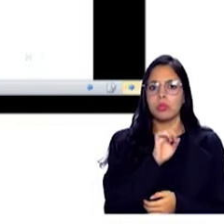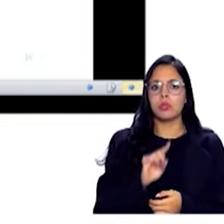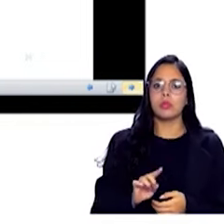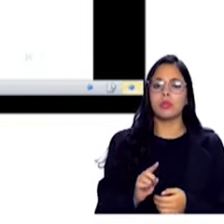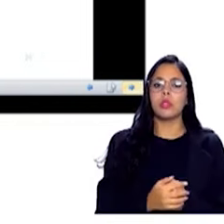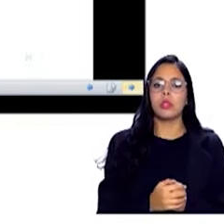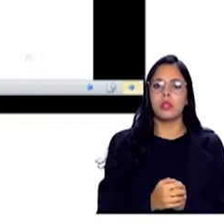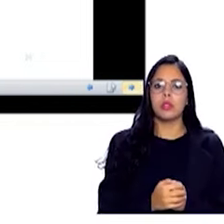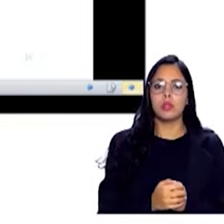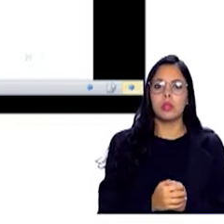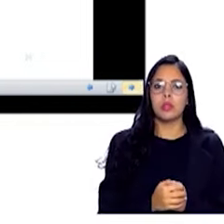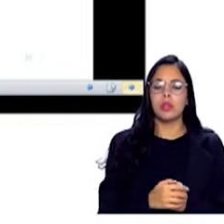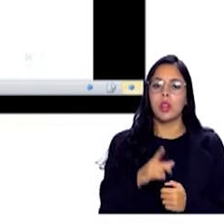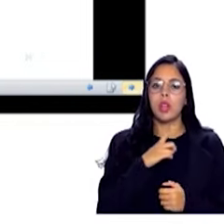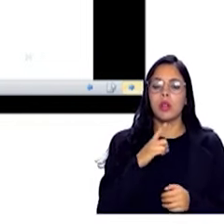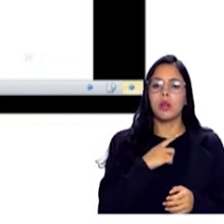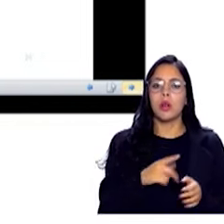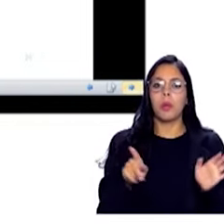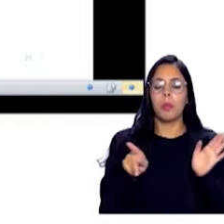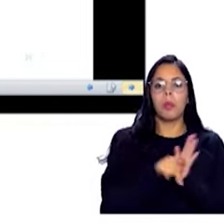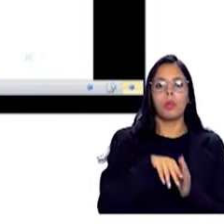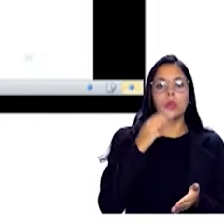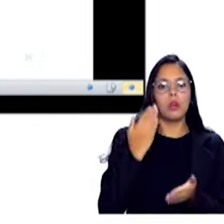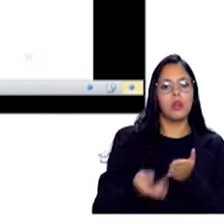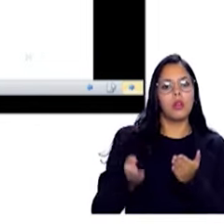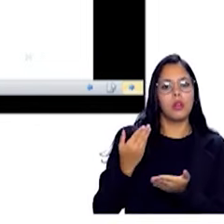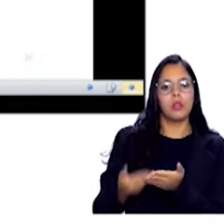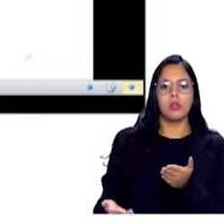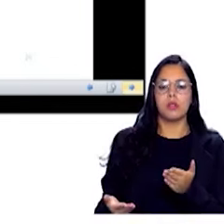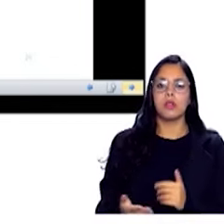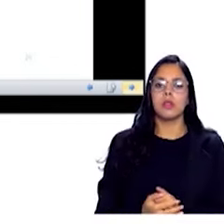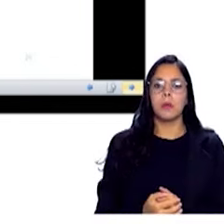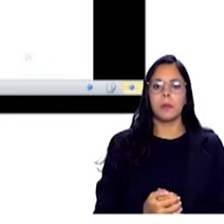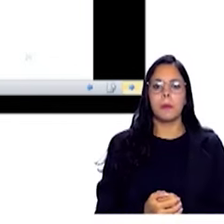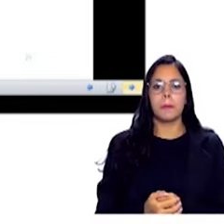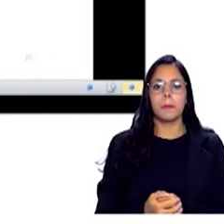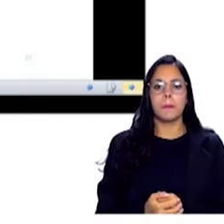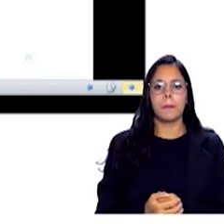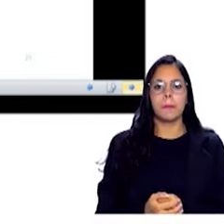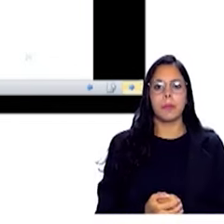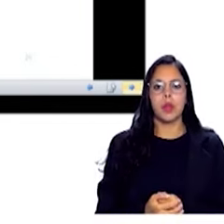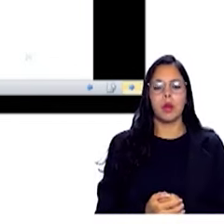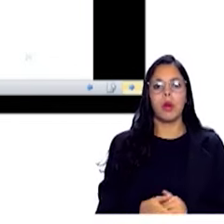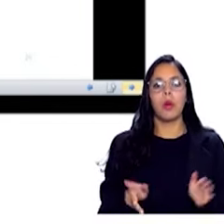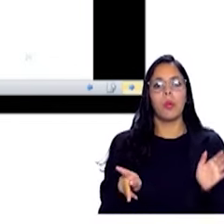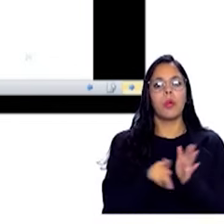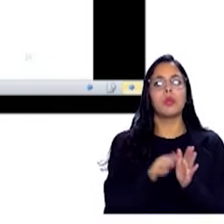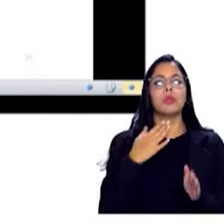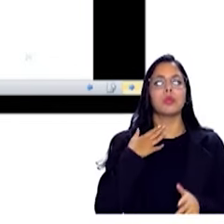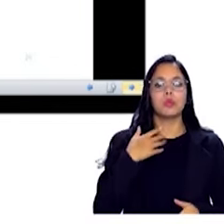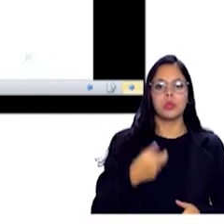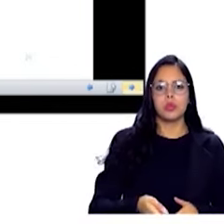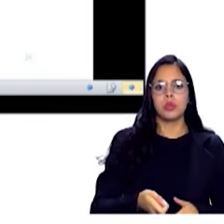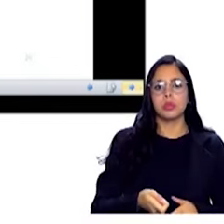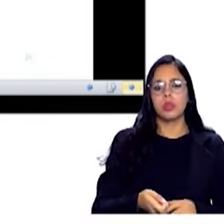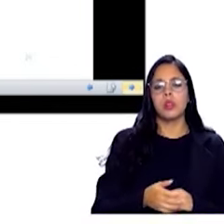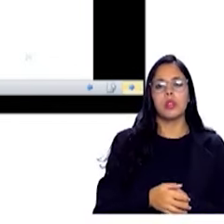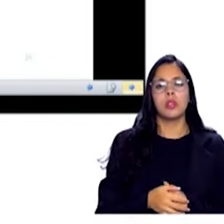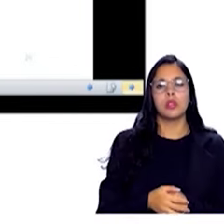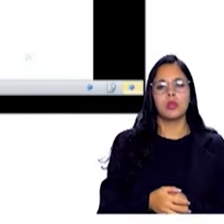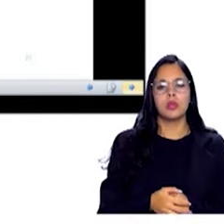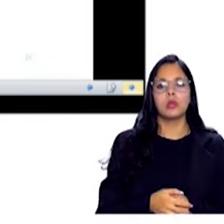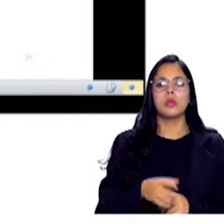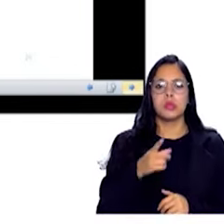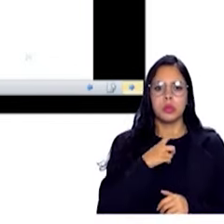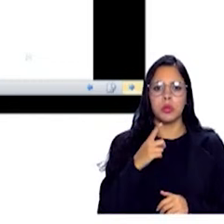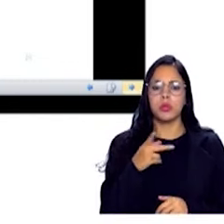disposto Dal Giudice di merito d'ufficio anche senza sentire le parti questo perché non vi sarebbe nessuna nullità